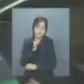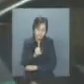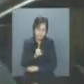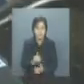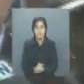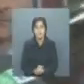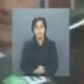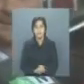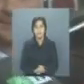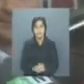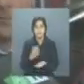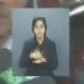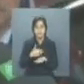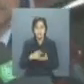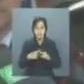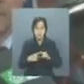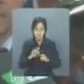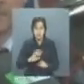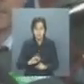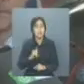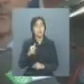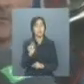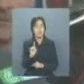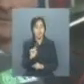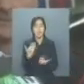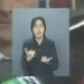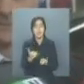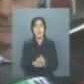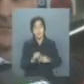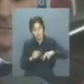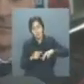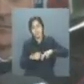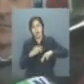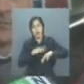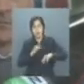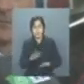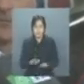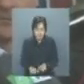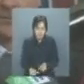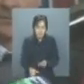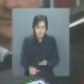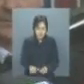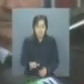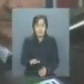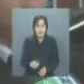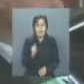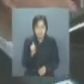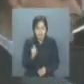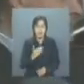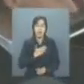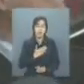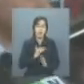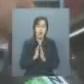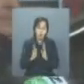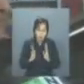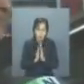ยะบอกว่าการบาดเจ็บของเขาดีขึ้นทุกวันและสามารถวางเท้ากับพื้นได้แล้วซึ่งตลอดเวลาที่พักรักษาตัวเขาอยากจะขอบคุณทุกข้อความที่ให้